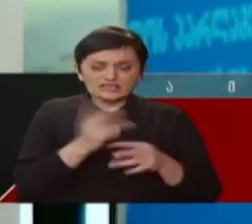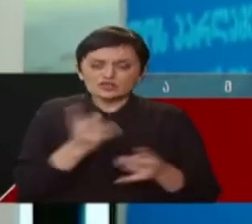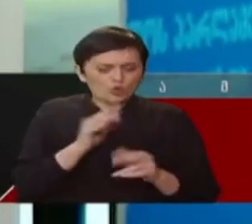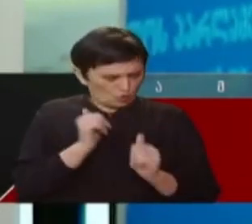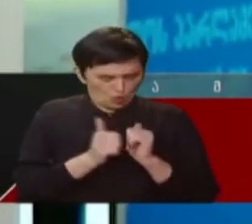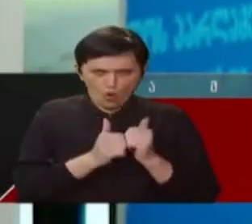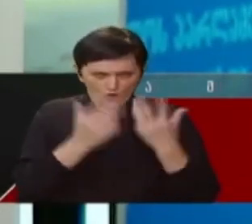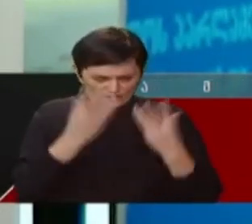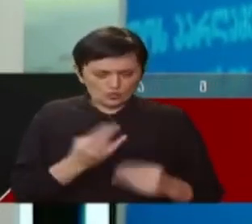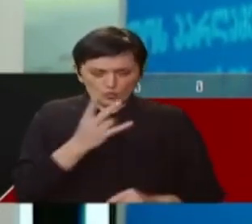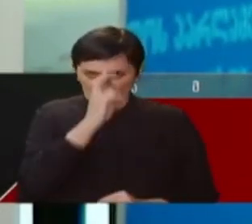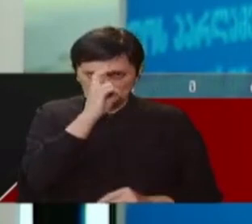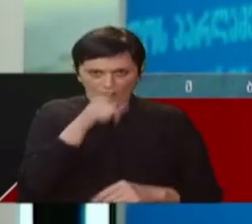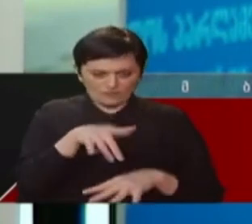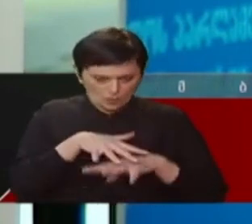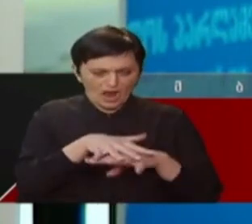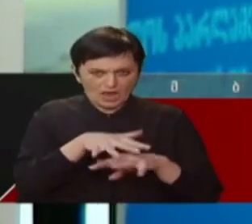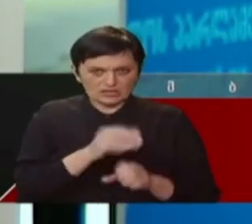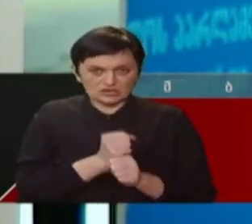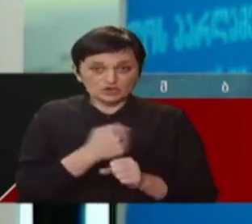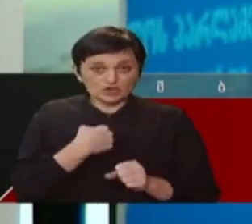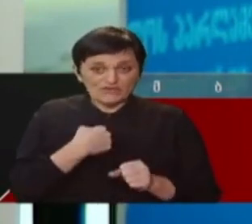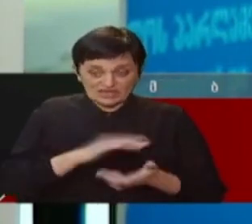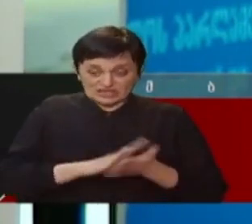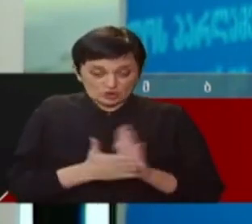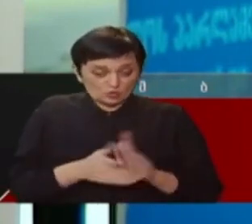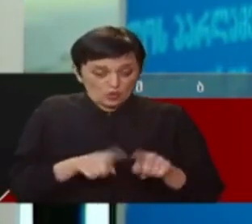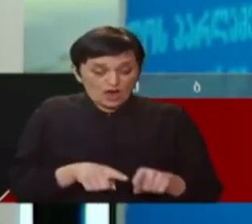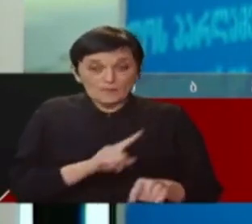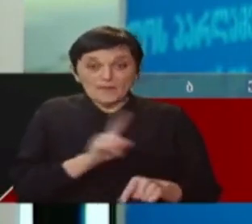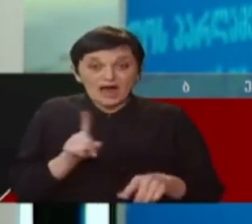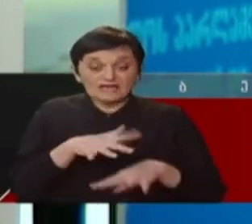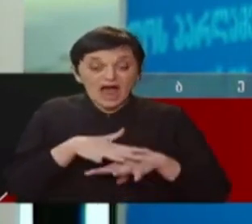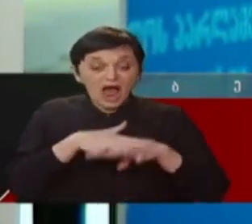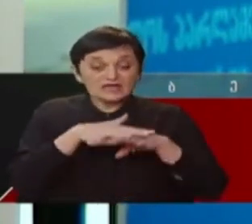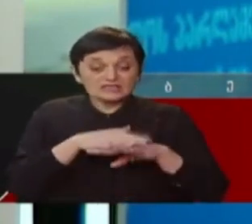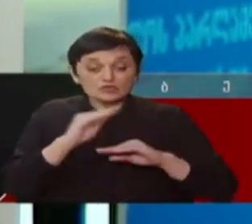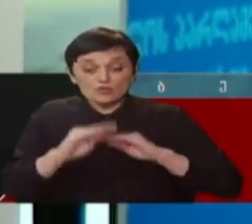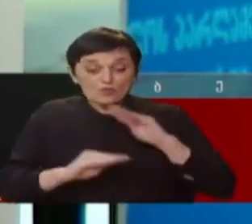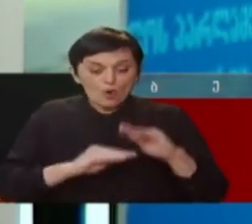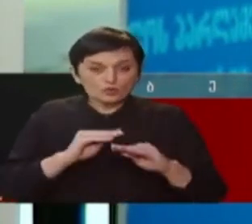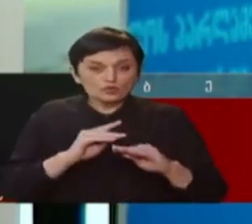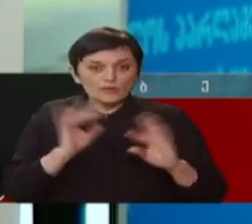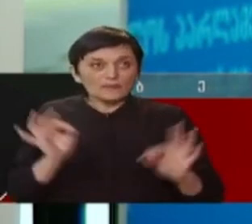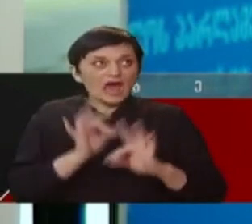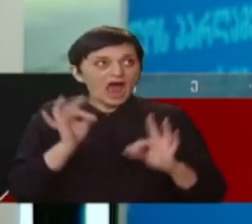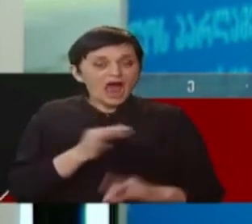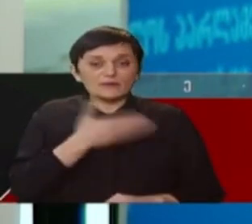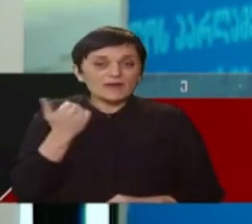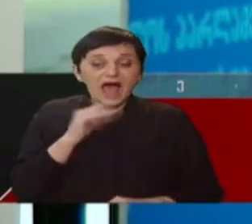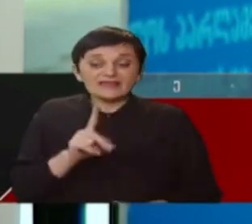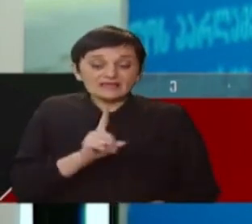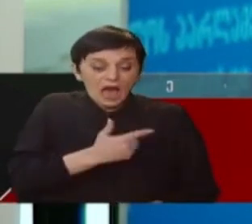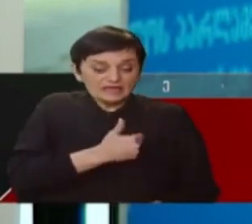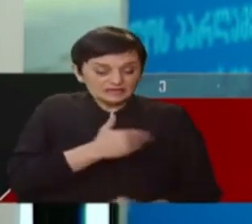მოუწყო მთავრობას, ჩვენთან ისეთი სიტუაცია გვაქვს ახლა. მაგრამ აქციების მოწყობა ისე, რომ არაფერი არ გინდა. ან რა გინდა არ